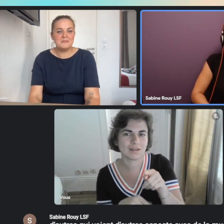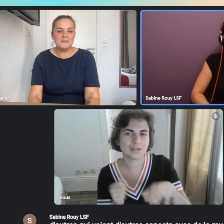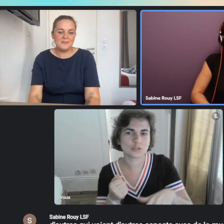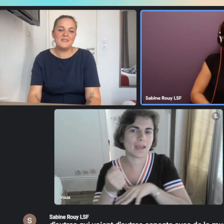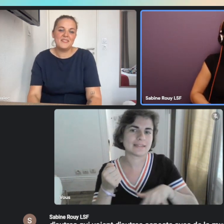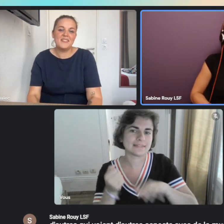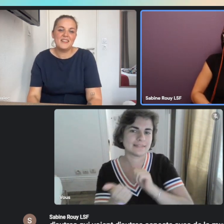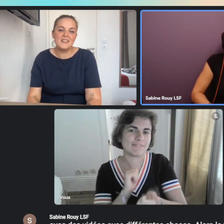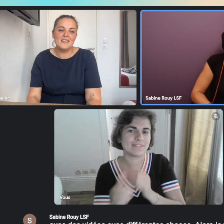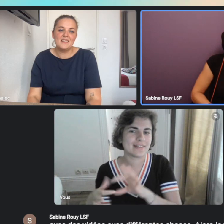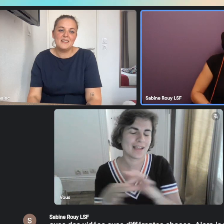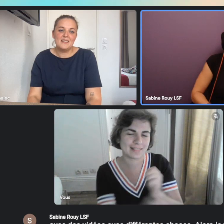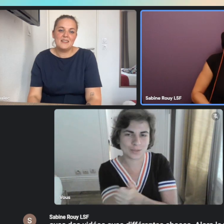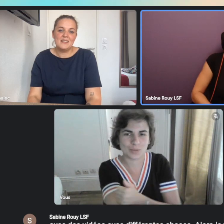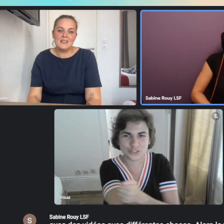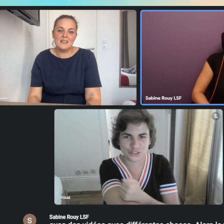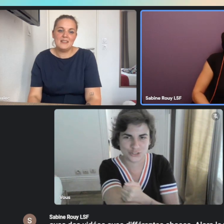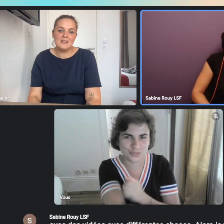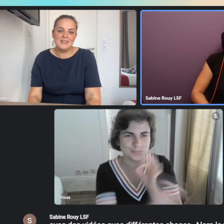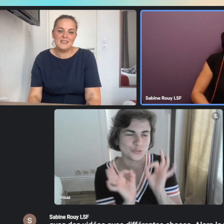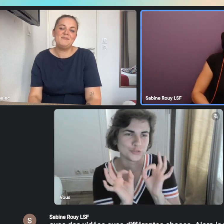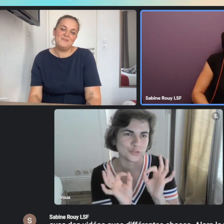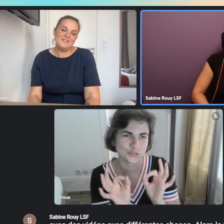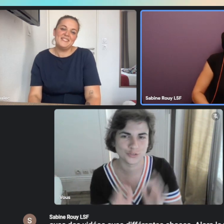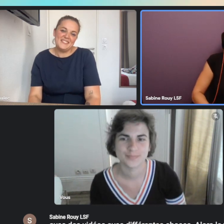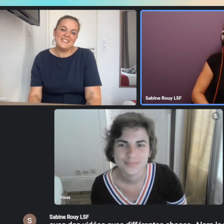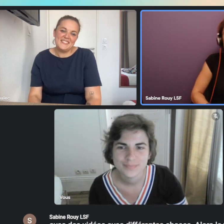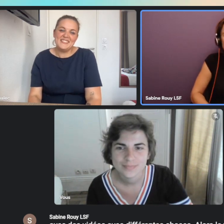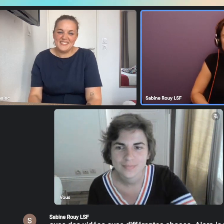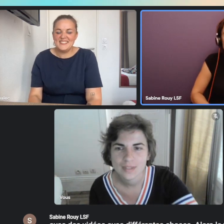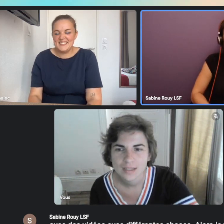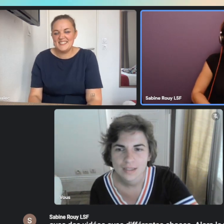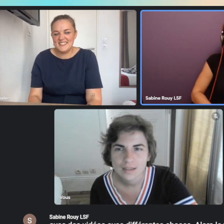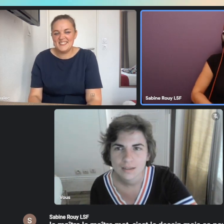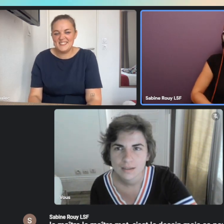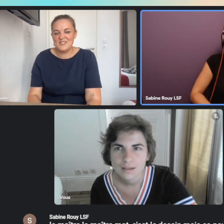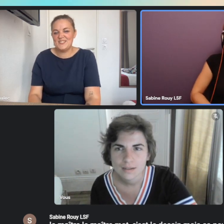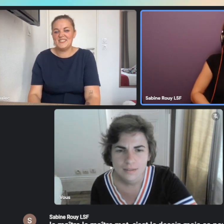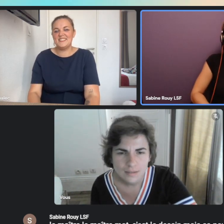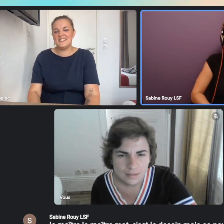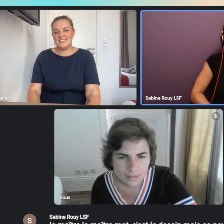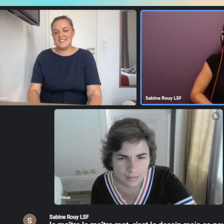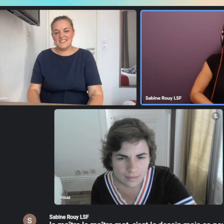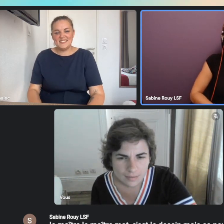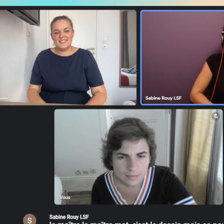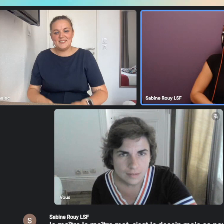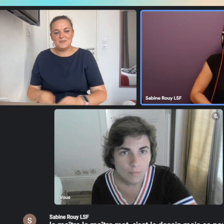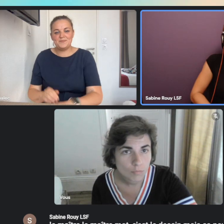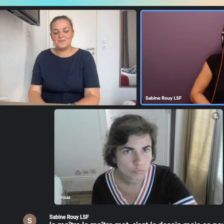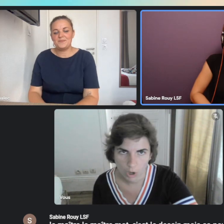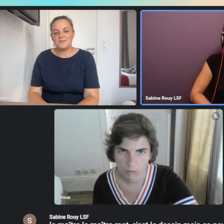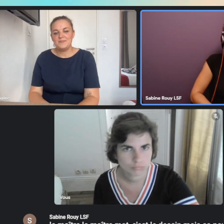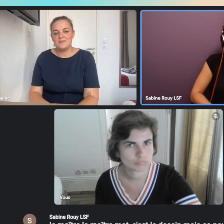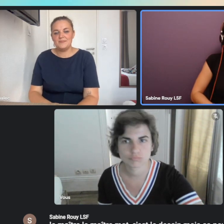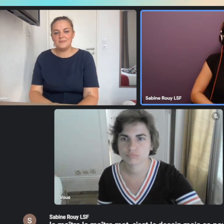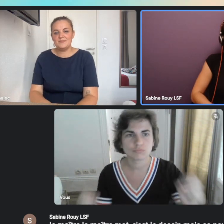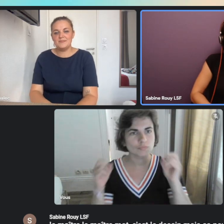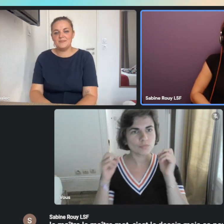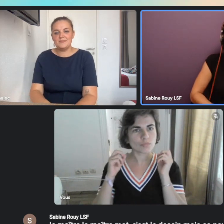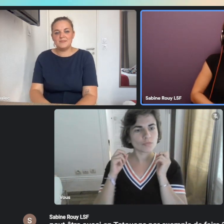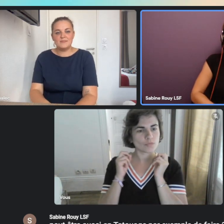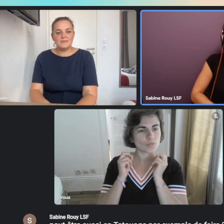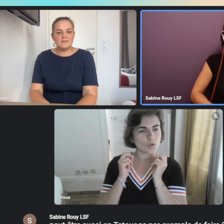Il y a une personne effectivement qui me dit que, donc la base du dessin effectivement ça peut être lié, au tatouage. La base du